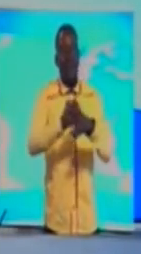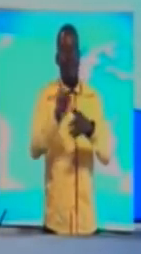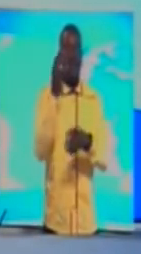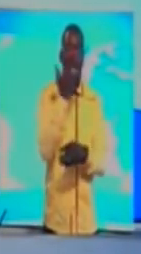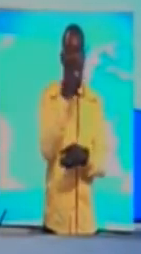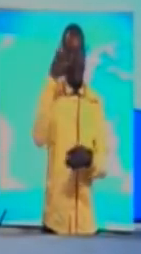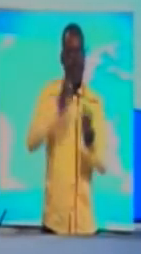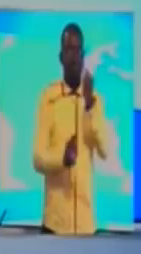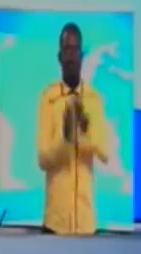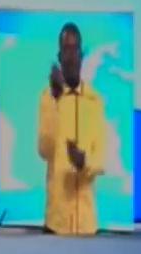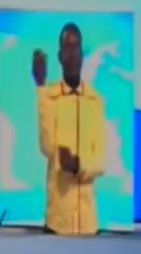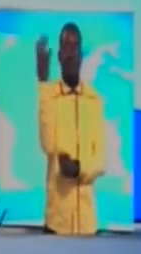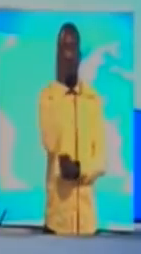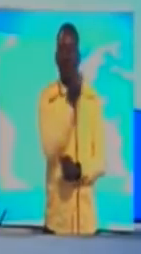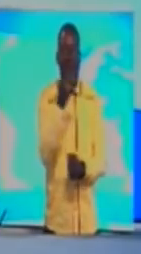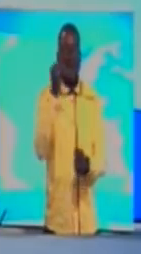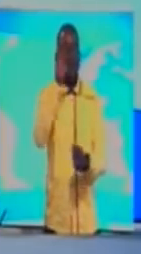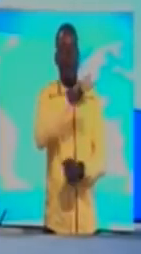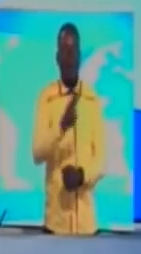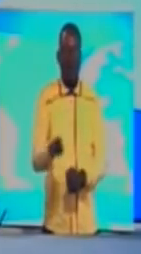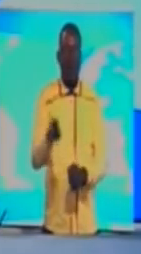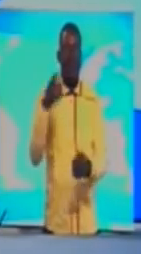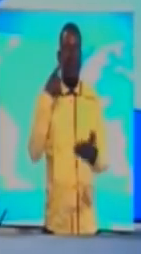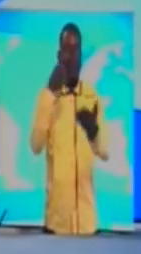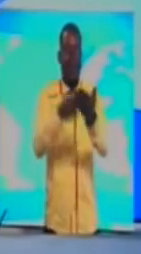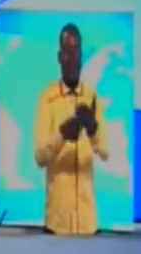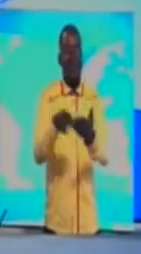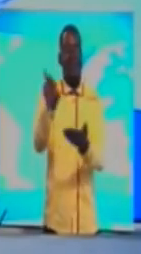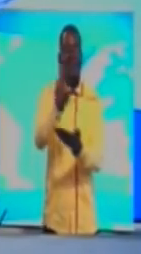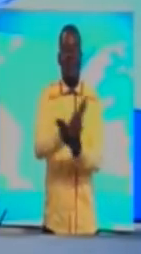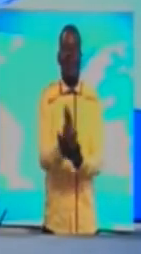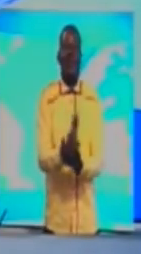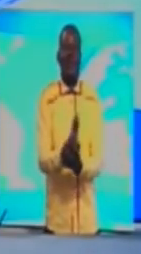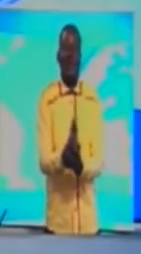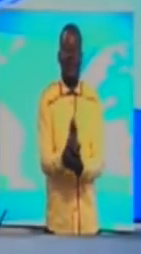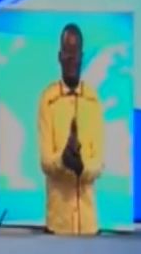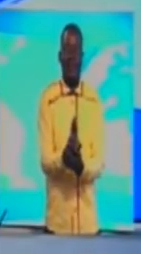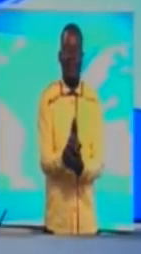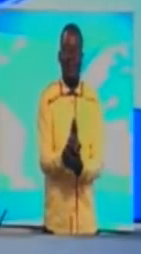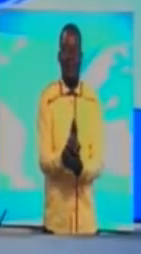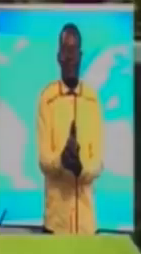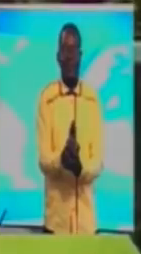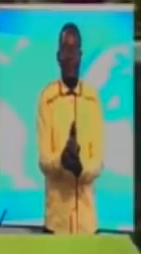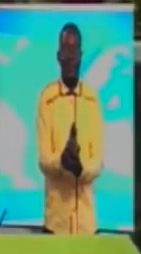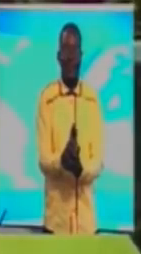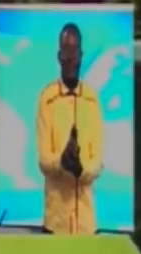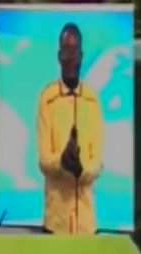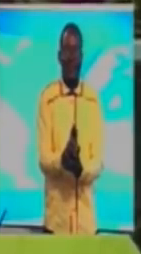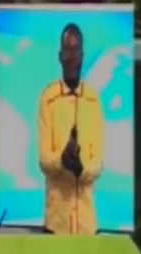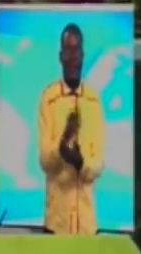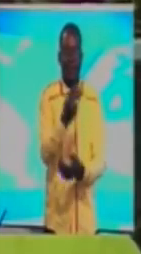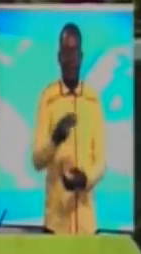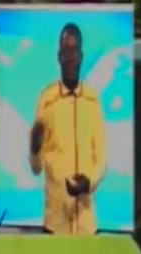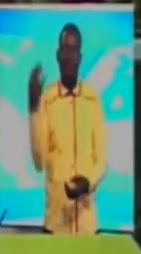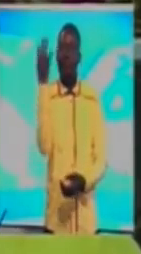se rendre plus belles. Constat Abobo Djoulasso dans ce reportage de Moussa Tamboura et Mireille Carola. En matière de